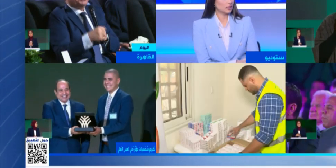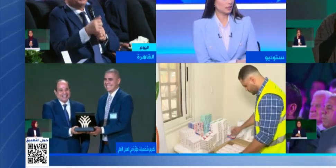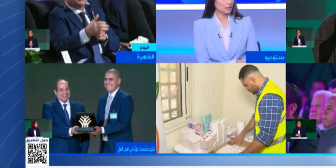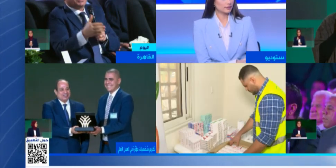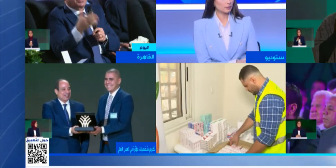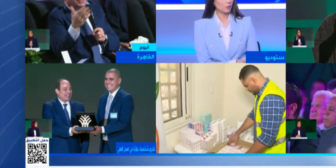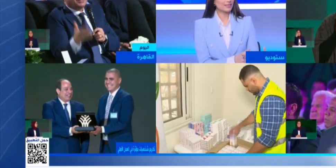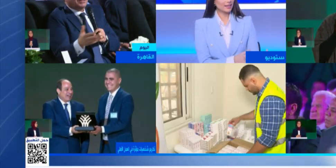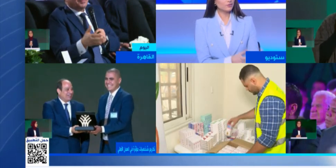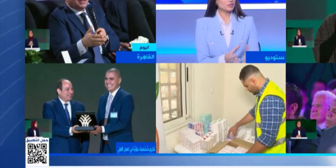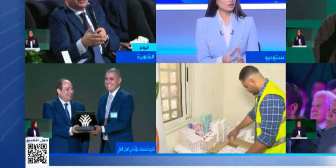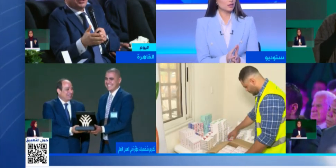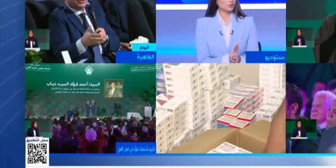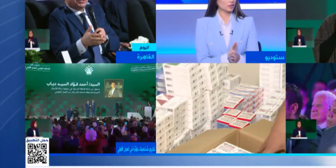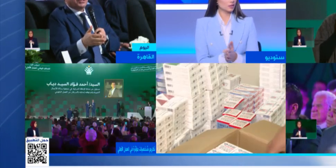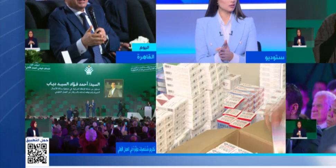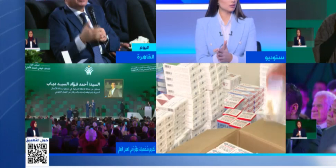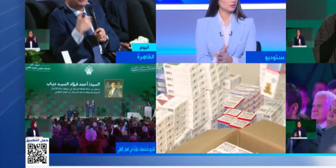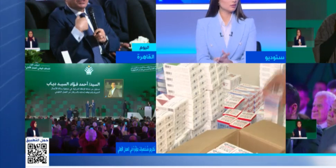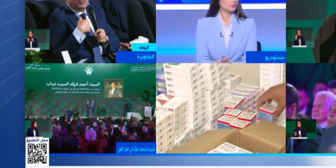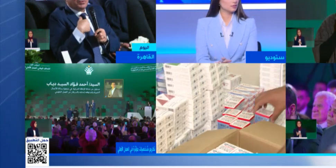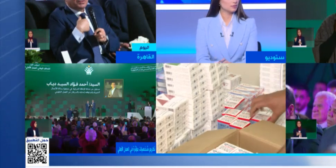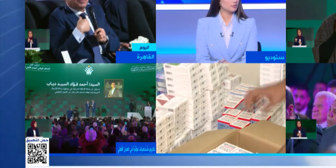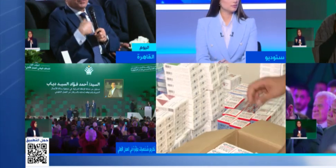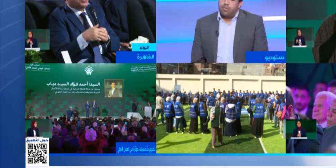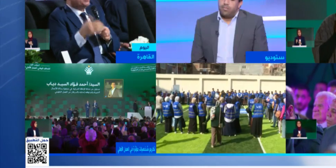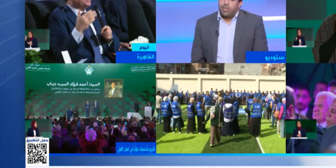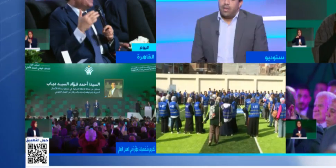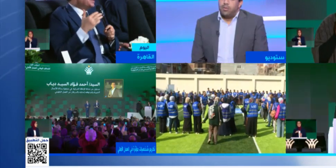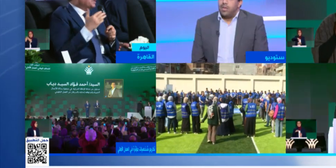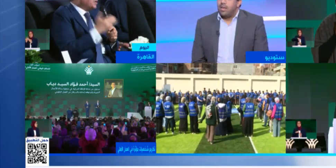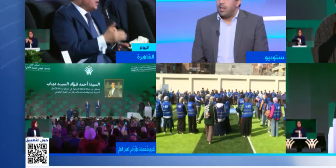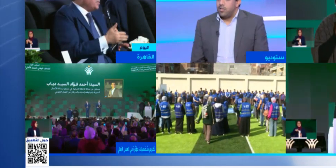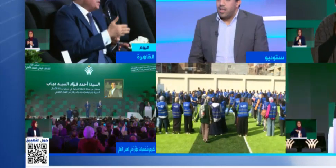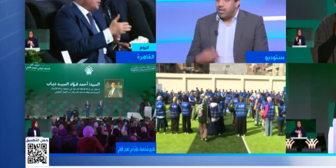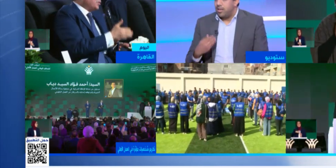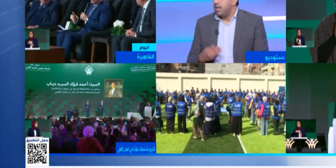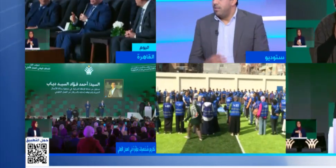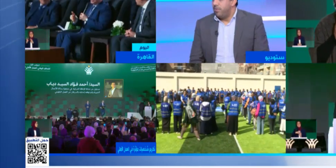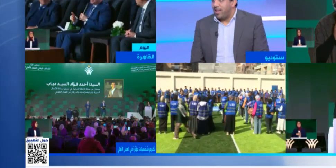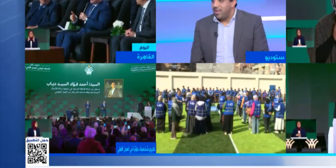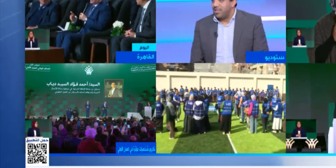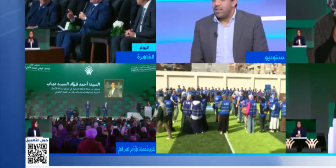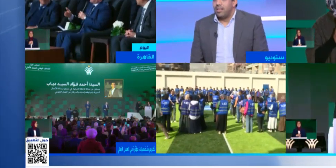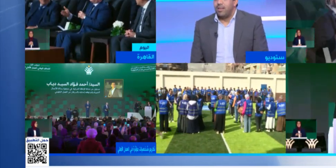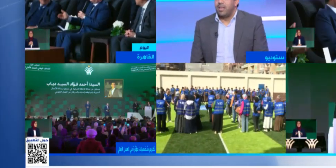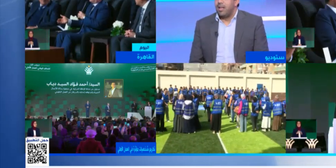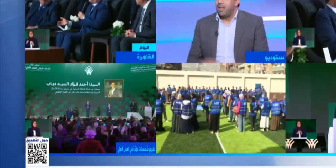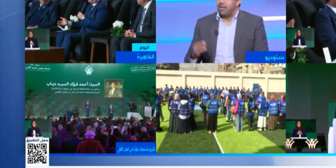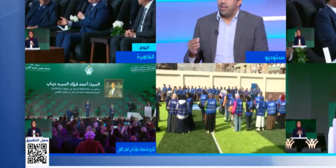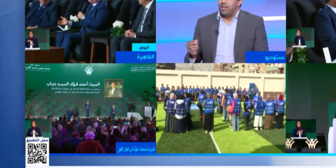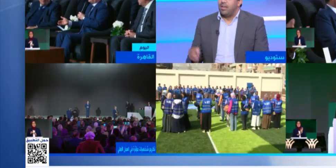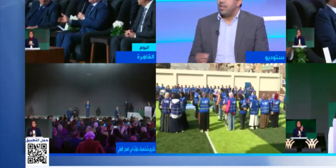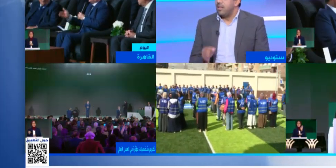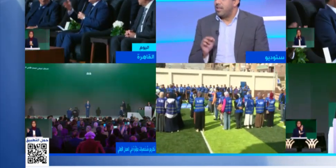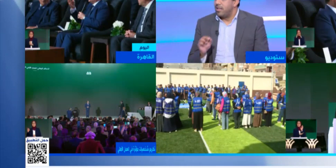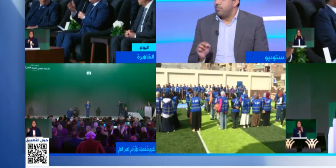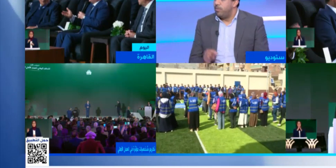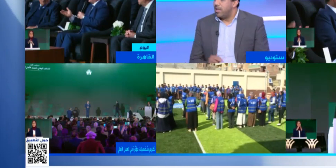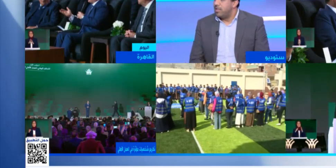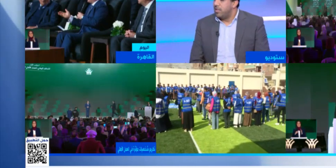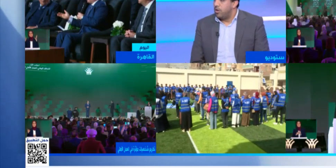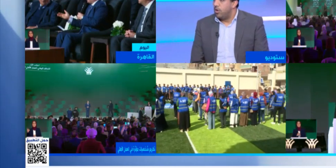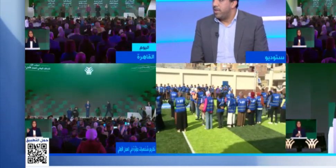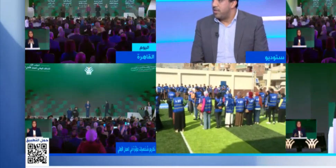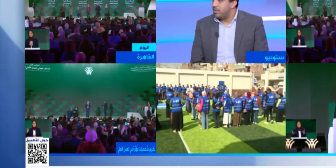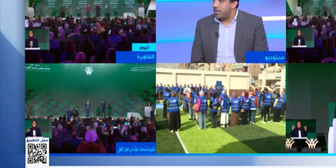الوطني للعمل الأهلي التنموي، كيف صنع الفارق؟ الأول يعني علشان أنا أتكلم في حاجة زي كده برجع لتاريخ